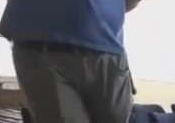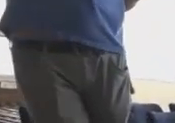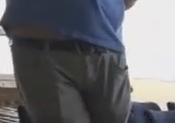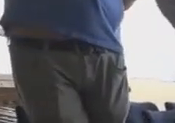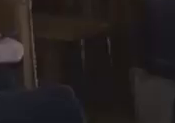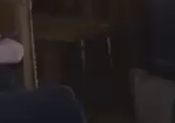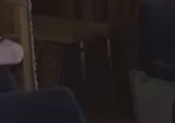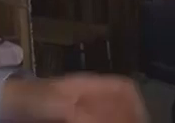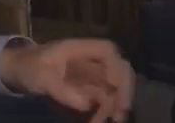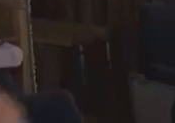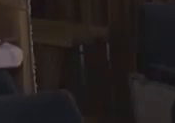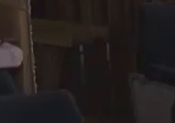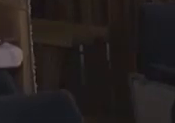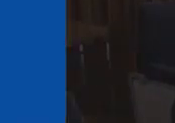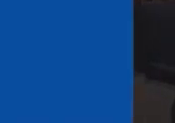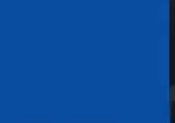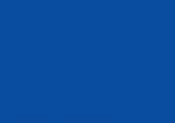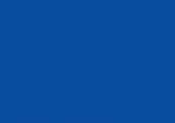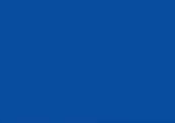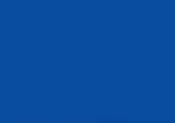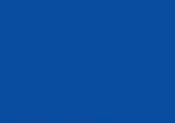голова Владислав Трошенко дозволив.